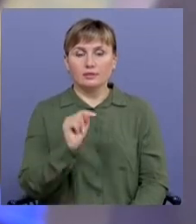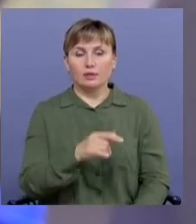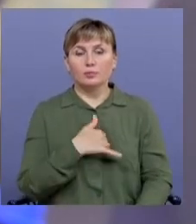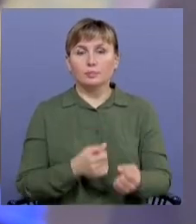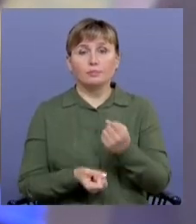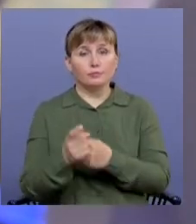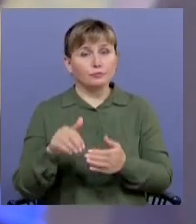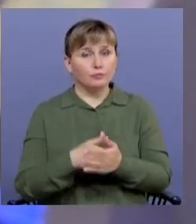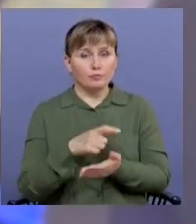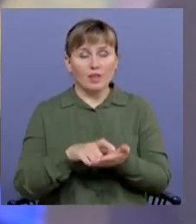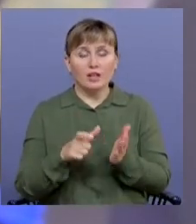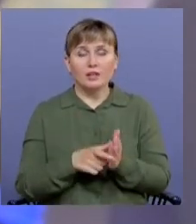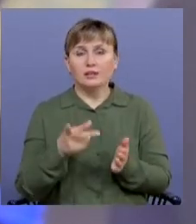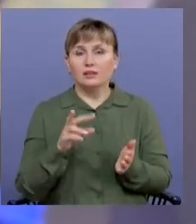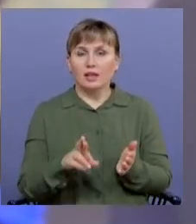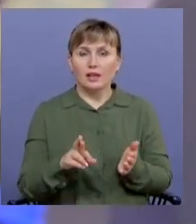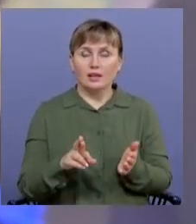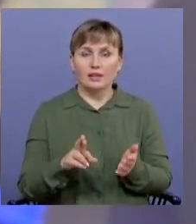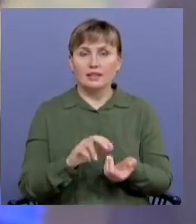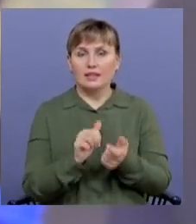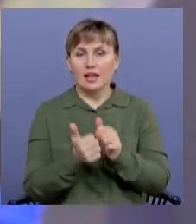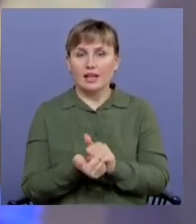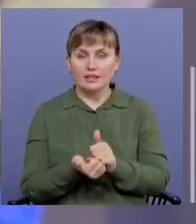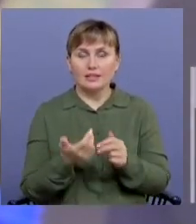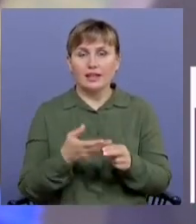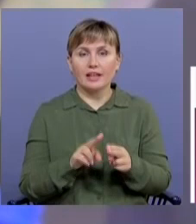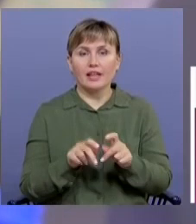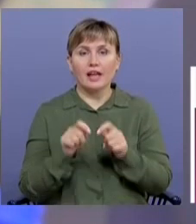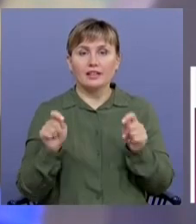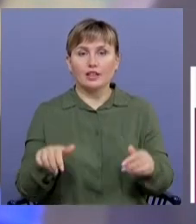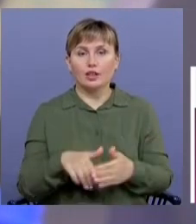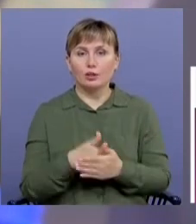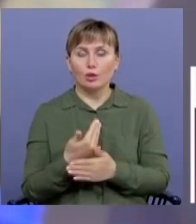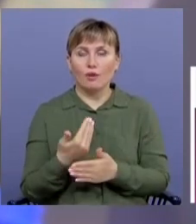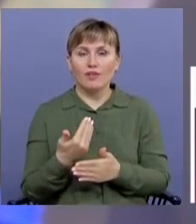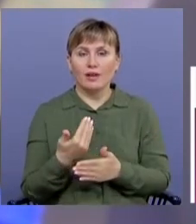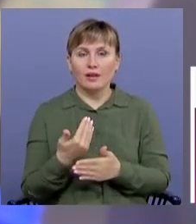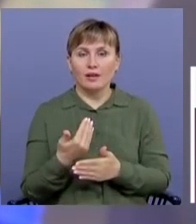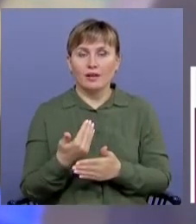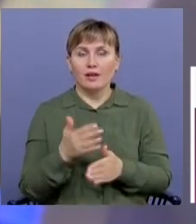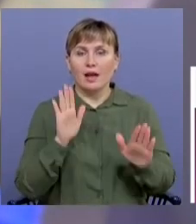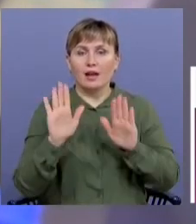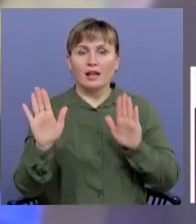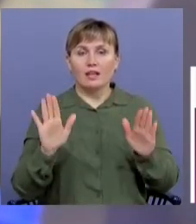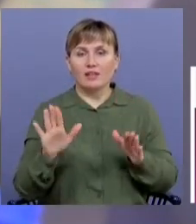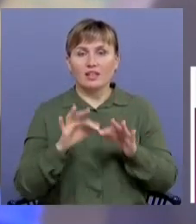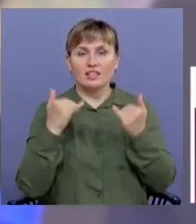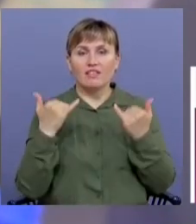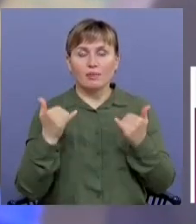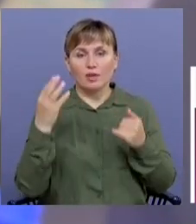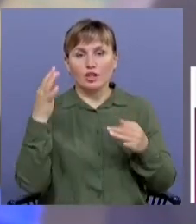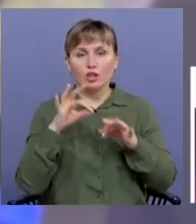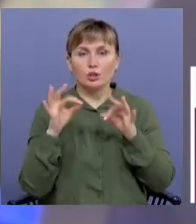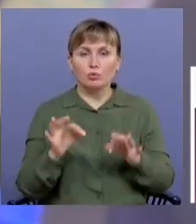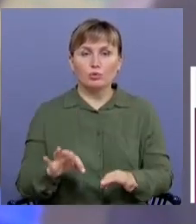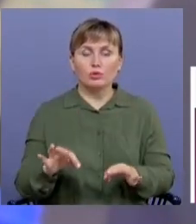новая площадка для инсталляции, то есть открылась новая галерея современного искусства, куда они